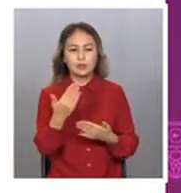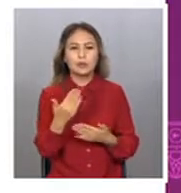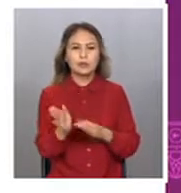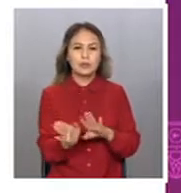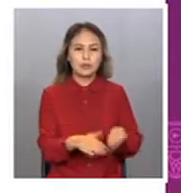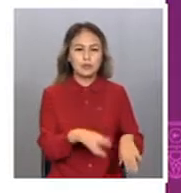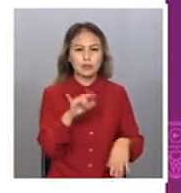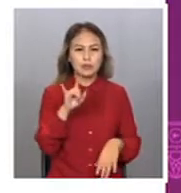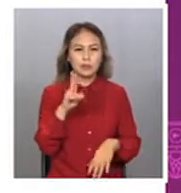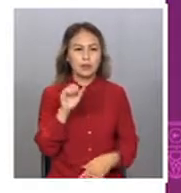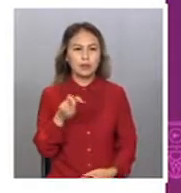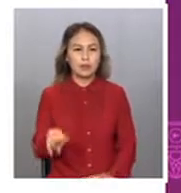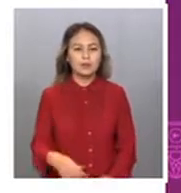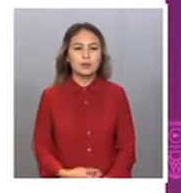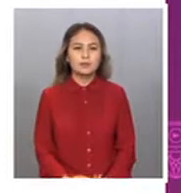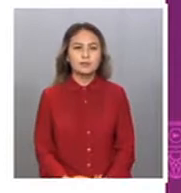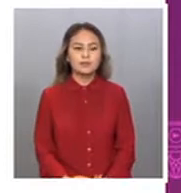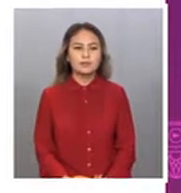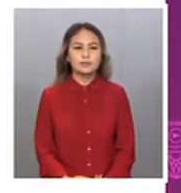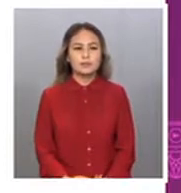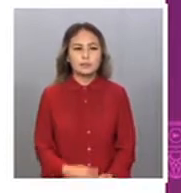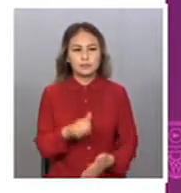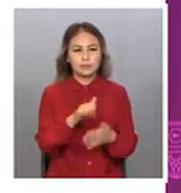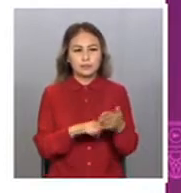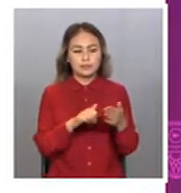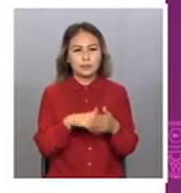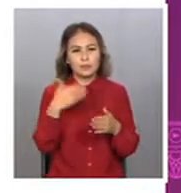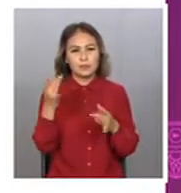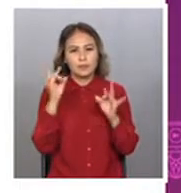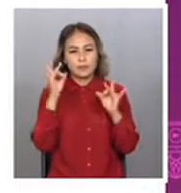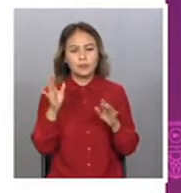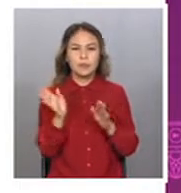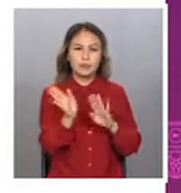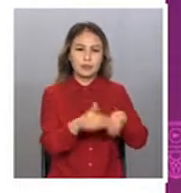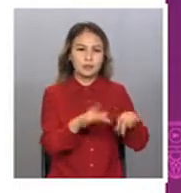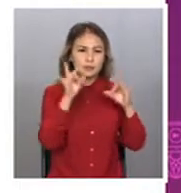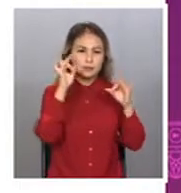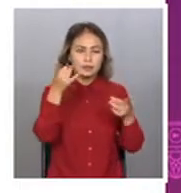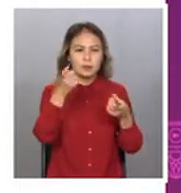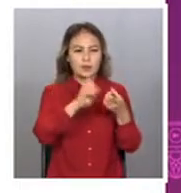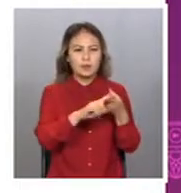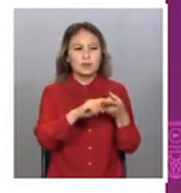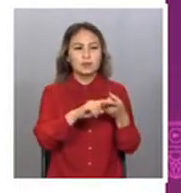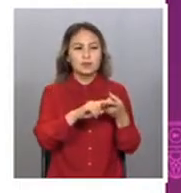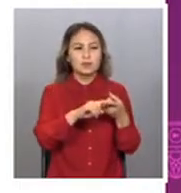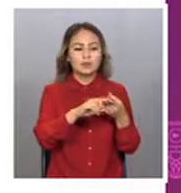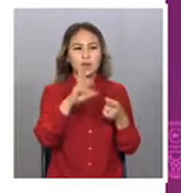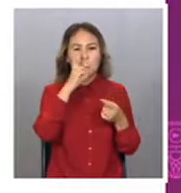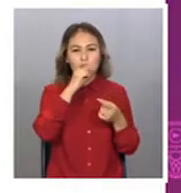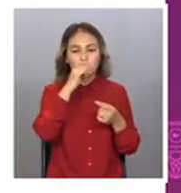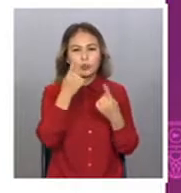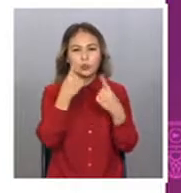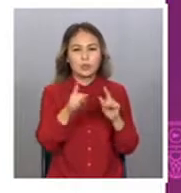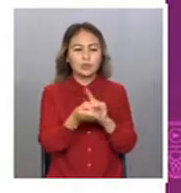Бұл ілгерінді ықпал. Себебі алдыңғы дыбыс кейінгі дыбысқа ықпал ету арқылы айтылғанда